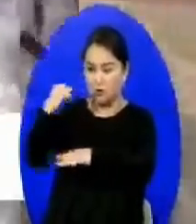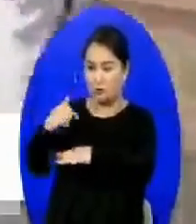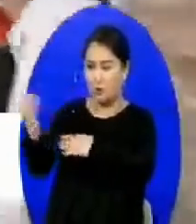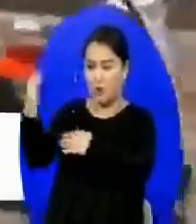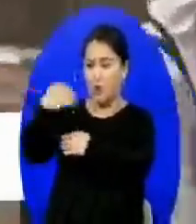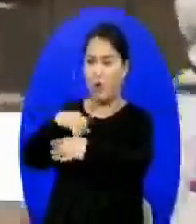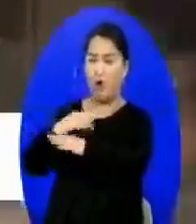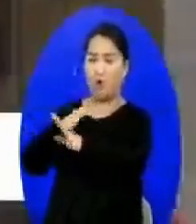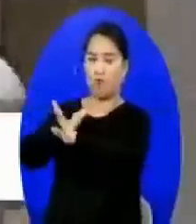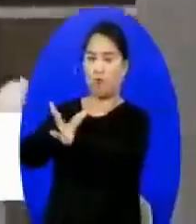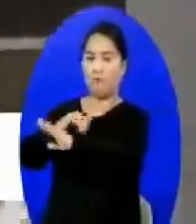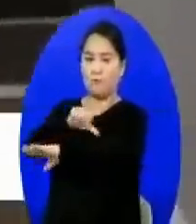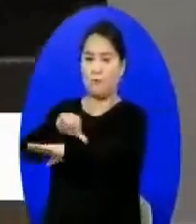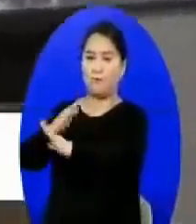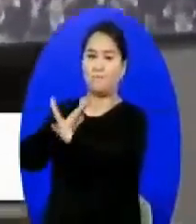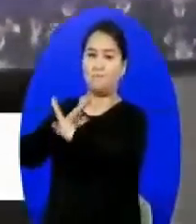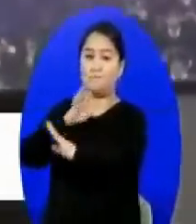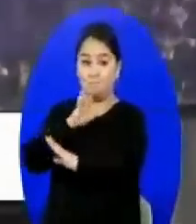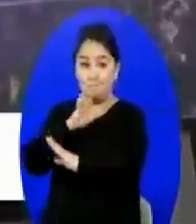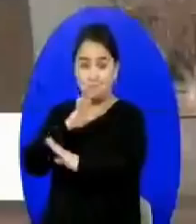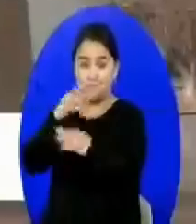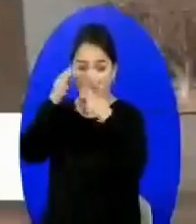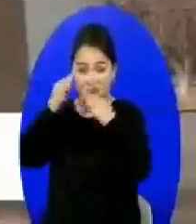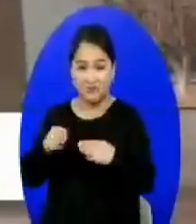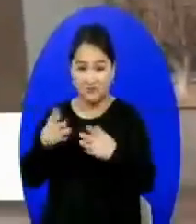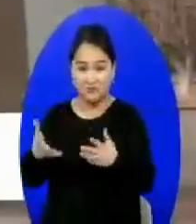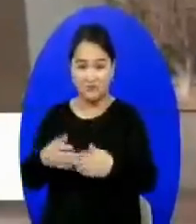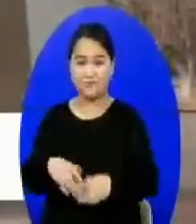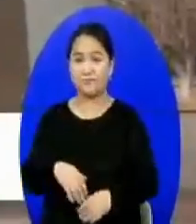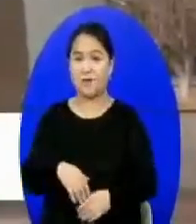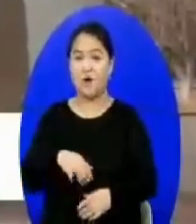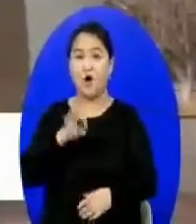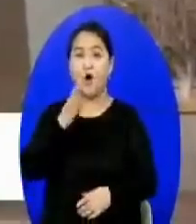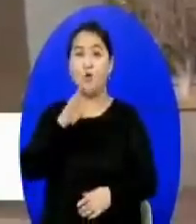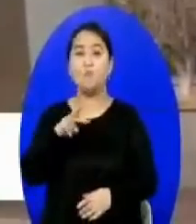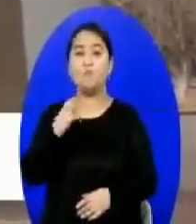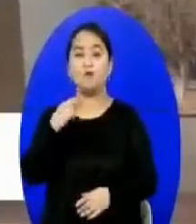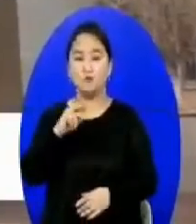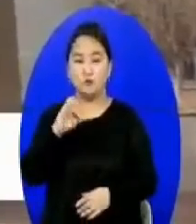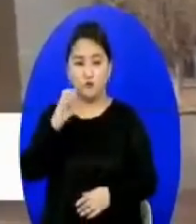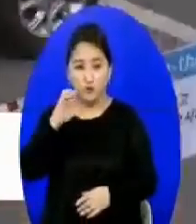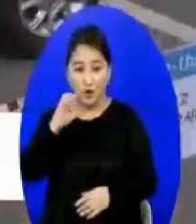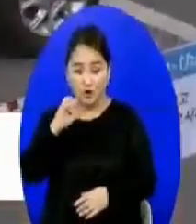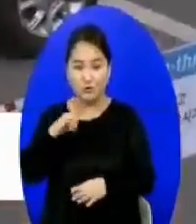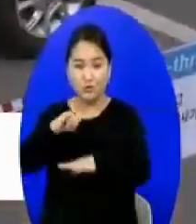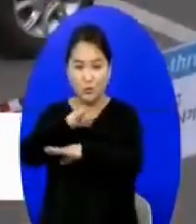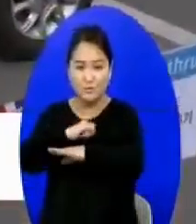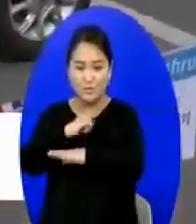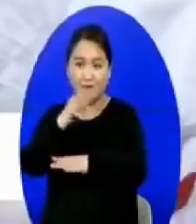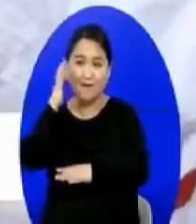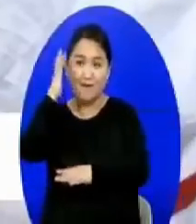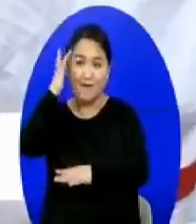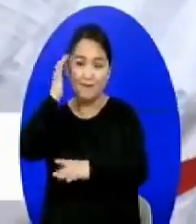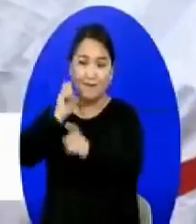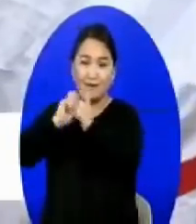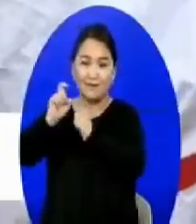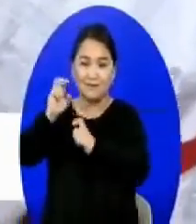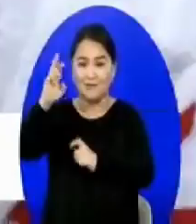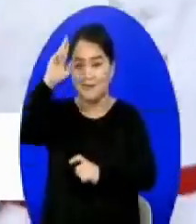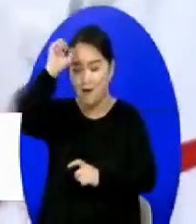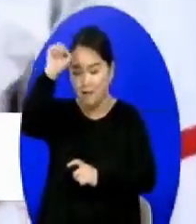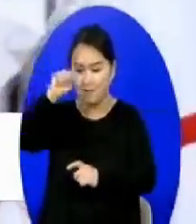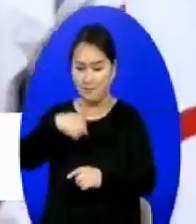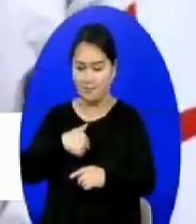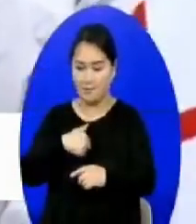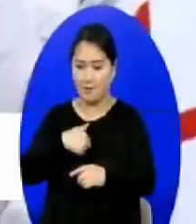шийдвэрлэлээ. Өмнөд солонгосын гадаад харилцааны яам шууд нэсэлгийг нь урьдчилан мэдгэдэггүйгээр Ханойн нисэх буудалд